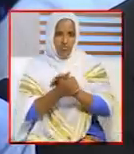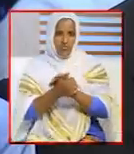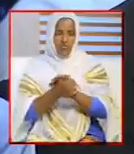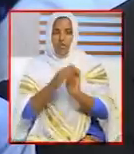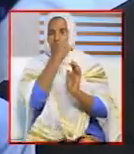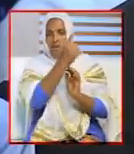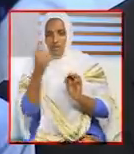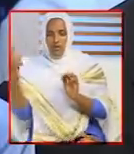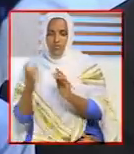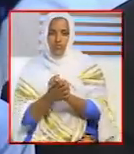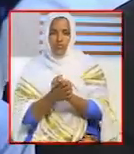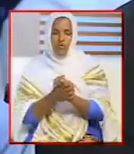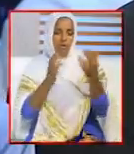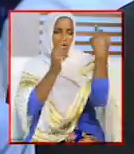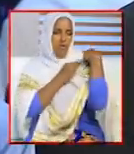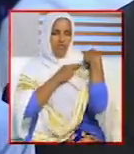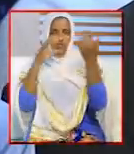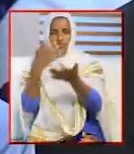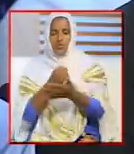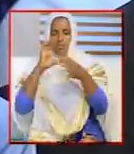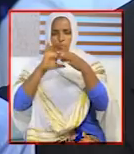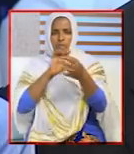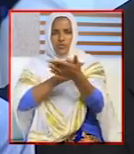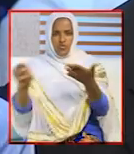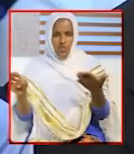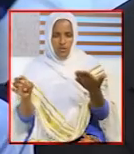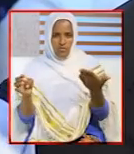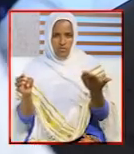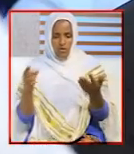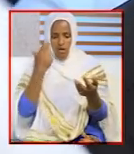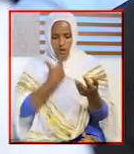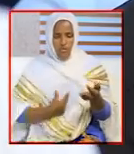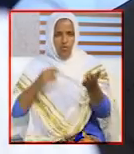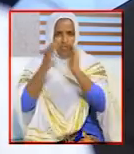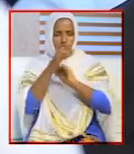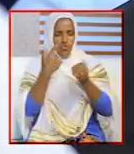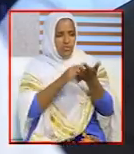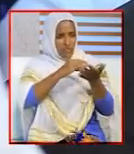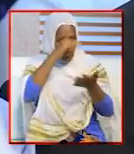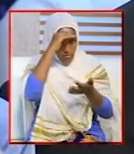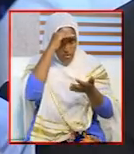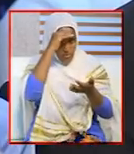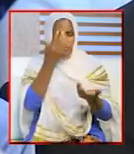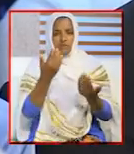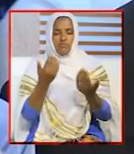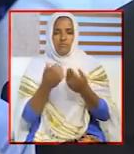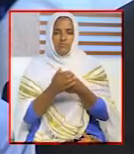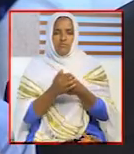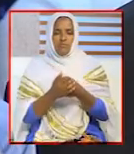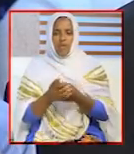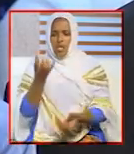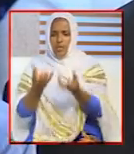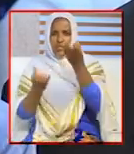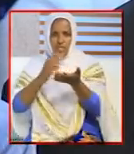እያንዳንዱ ኃላፊነቱን ይወሰድ የማኅበረ ቅዱሳን አባል ሆኖ እዚህ በትምርትም የበሰለ